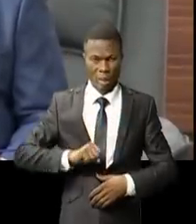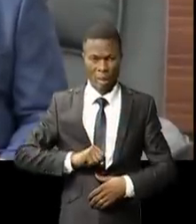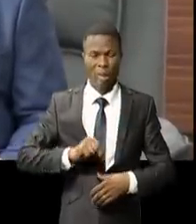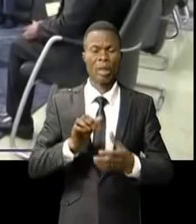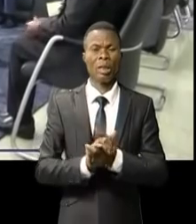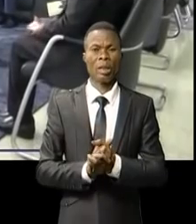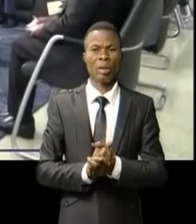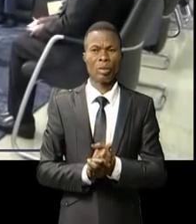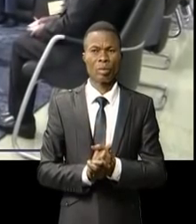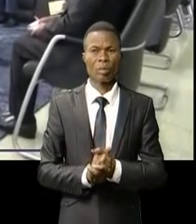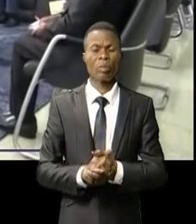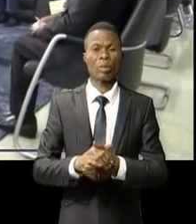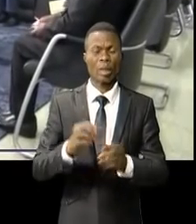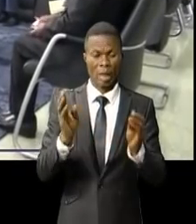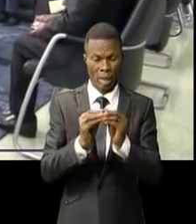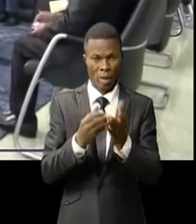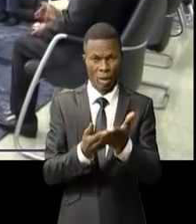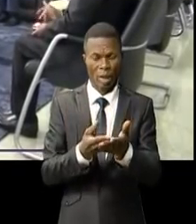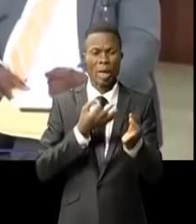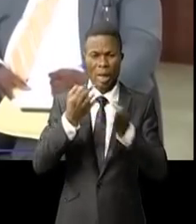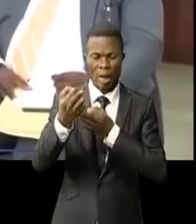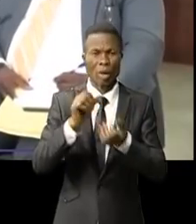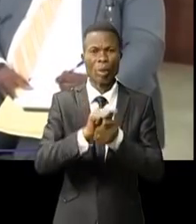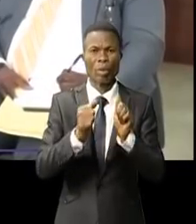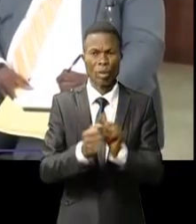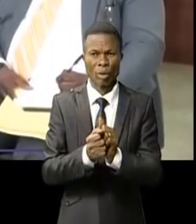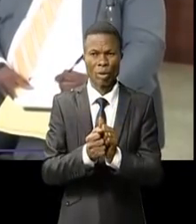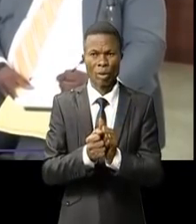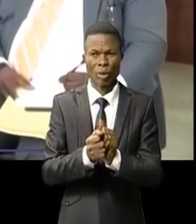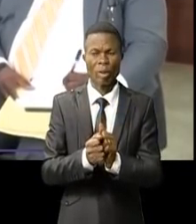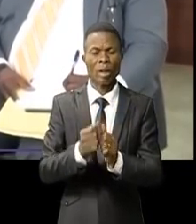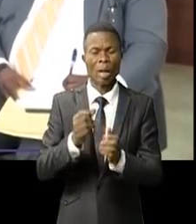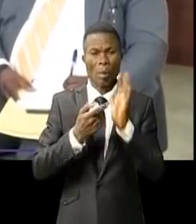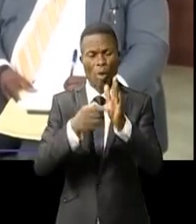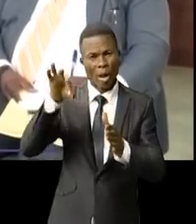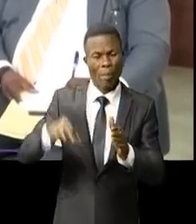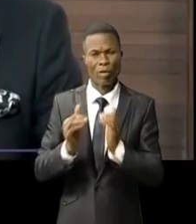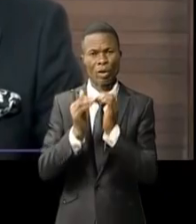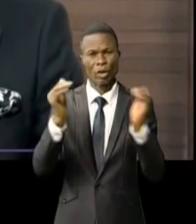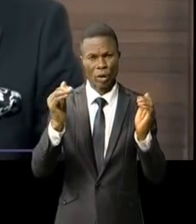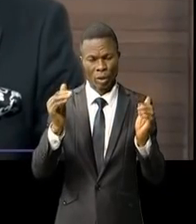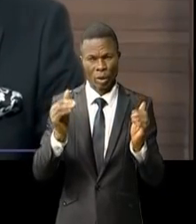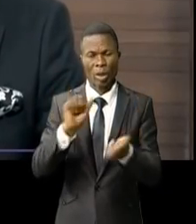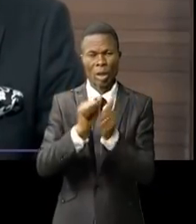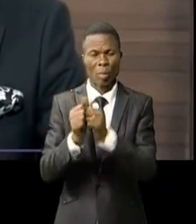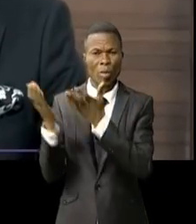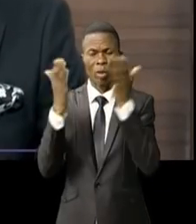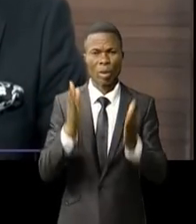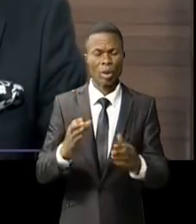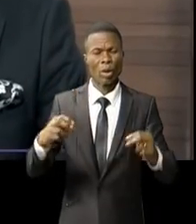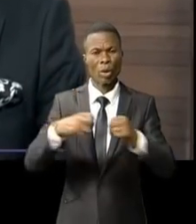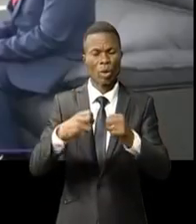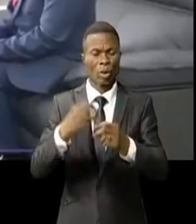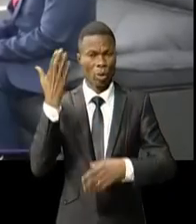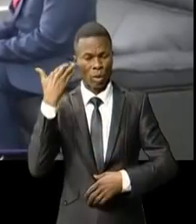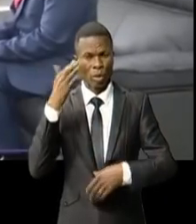Bahati Lukwebo. Sur table, il a aussi été question des projets d'intérêt commun, notamment dans les domaines des transports, des hydrocarbures